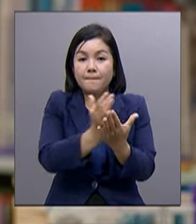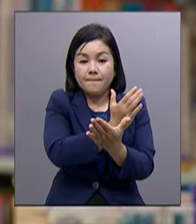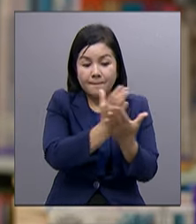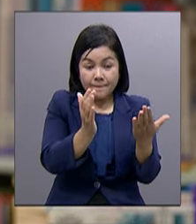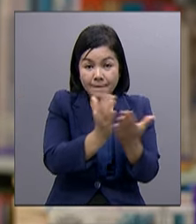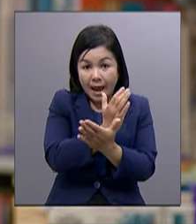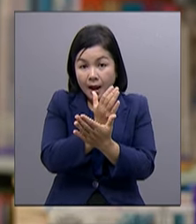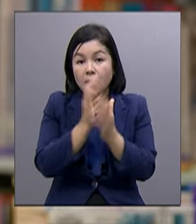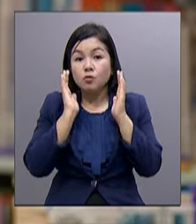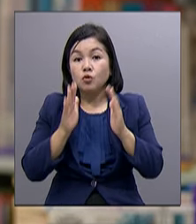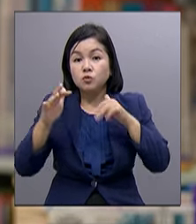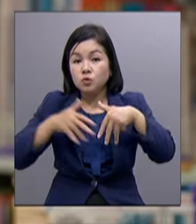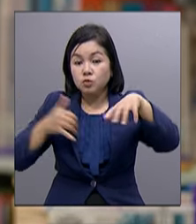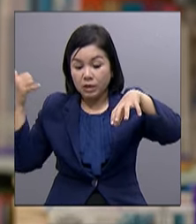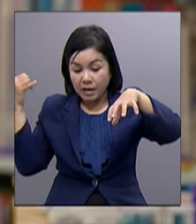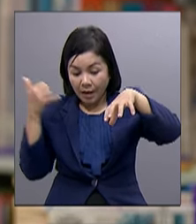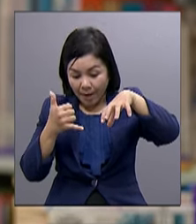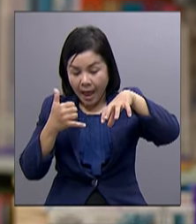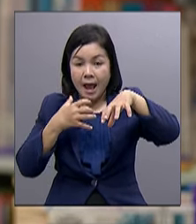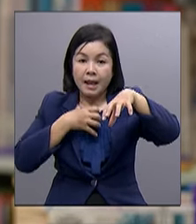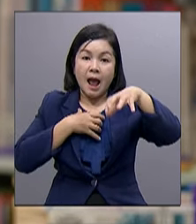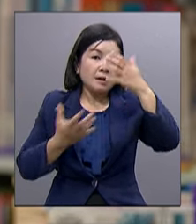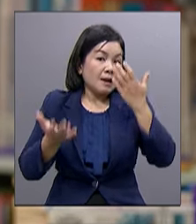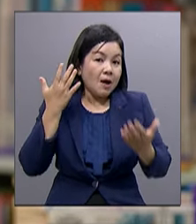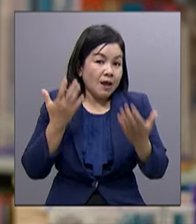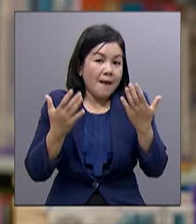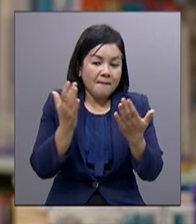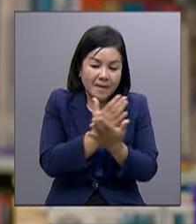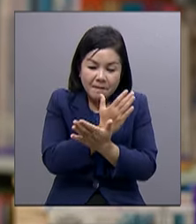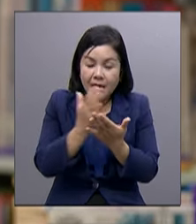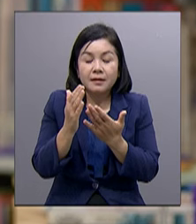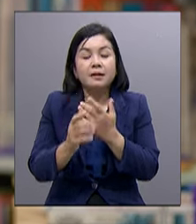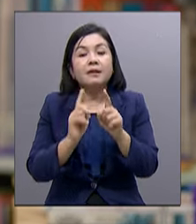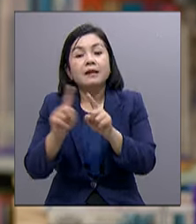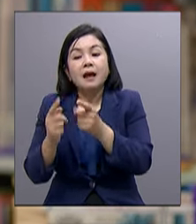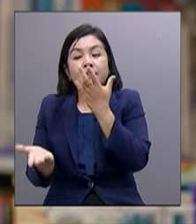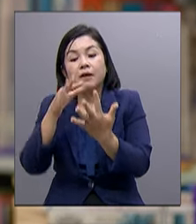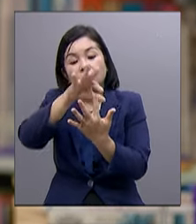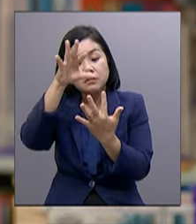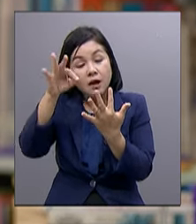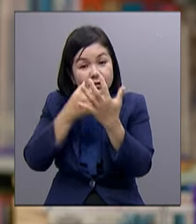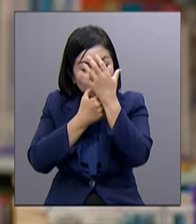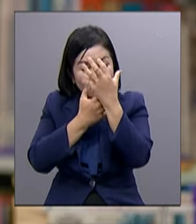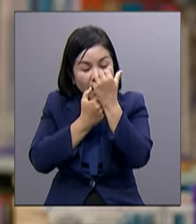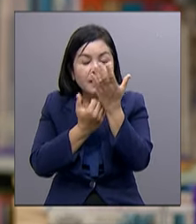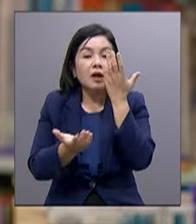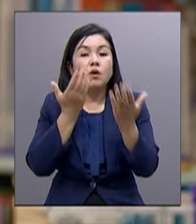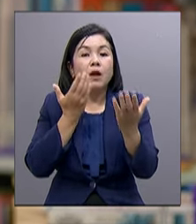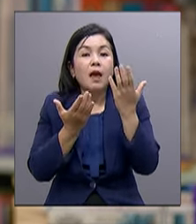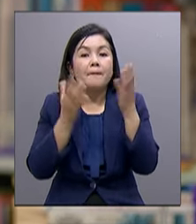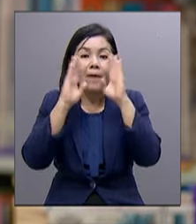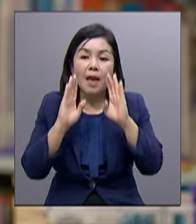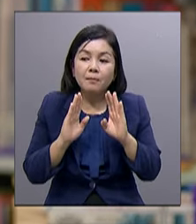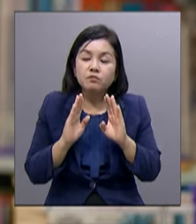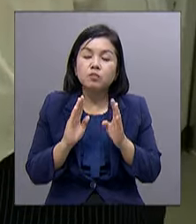ให้กับผู้ใช้บริการที่ต้องการมาใช้บริการที่หลากหลายให้เขาเลือกใช้ตามความเหมาะสมของแต่ละที่ของแต่ละ